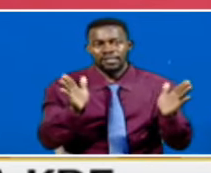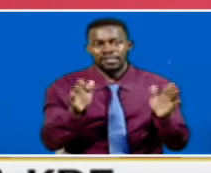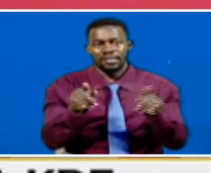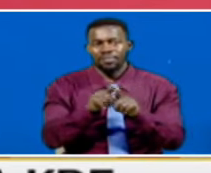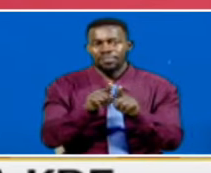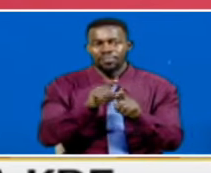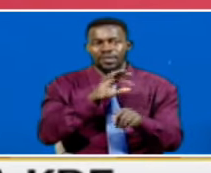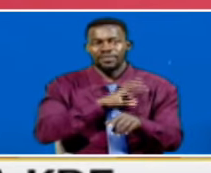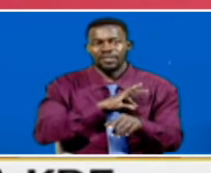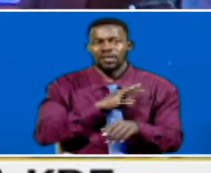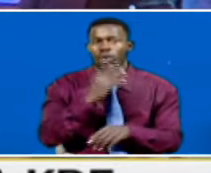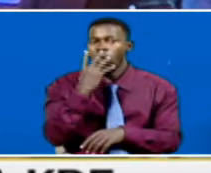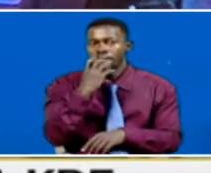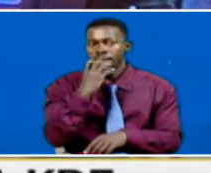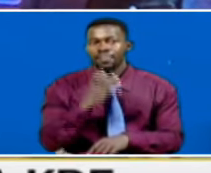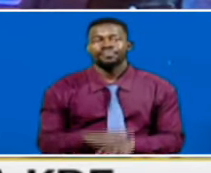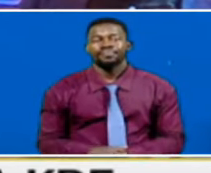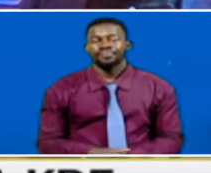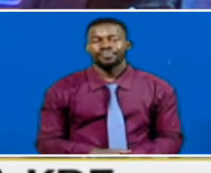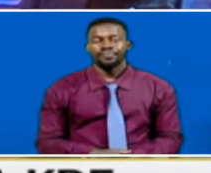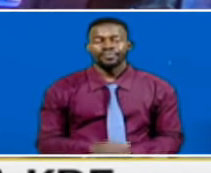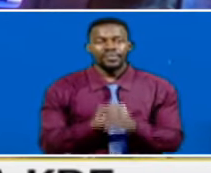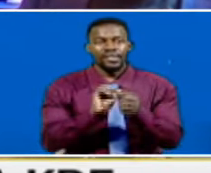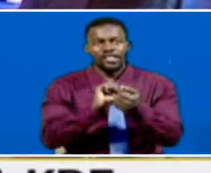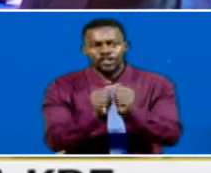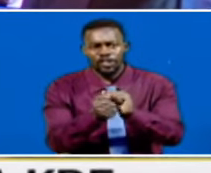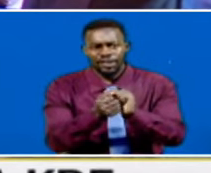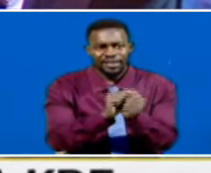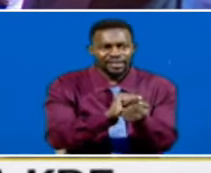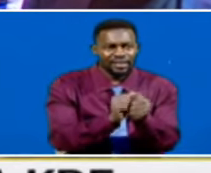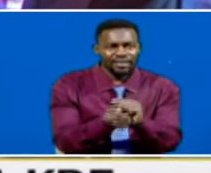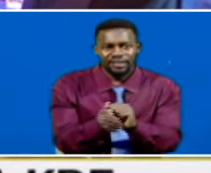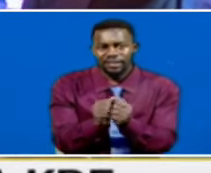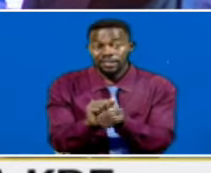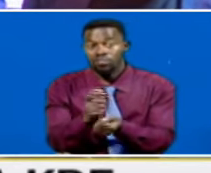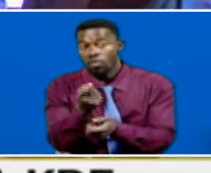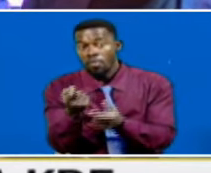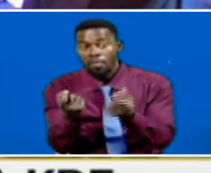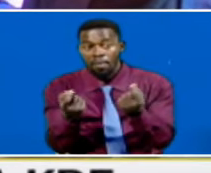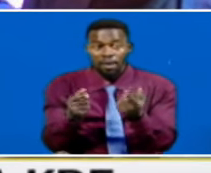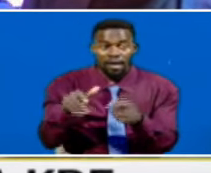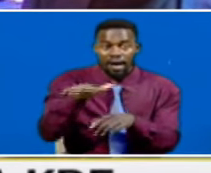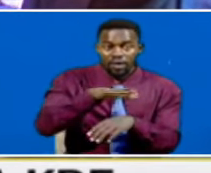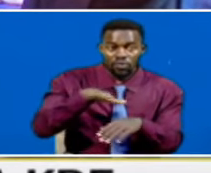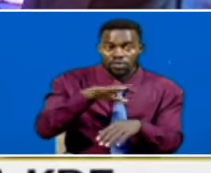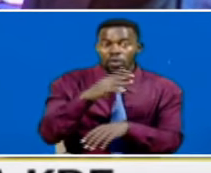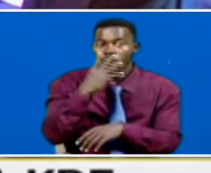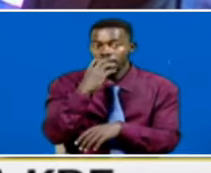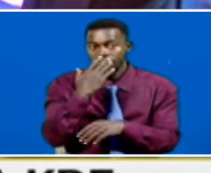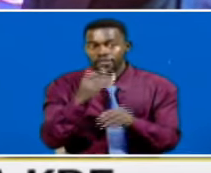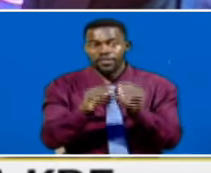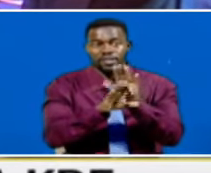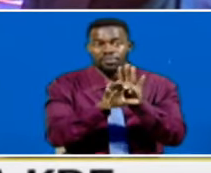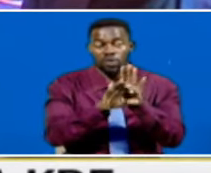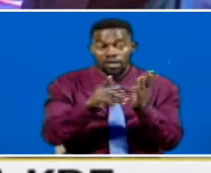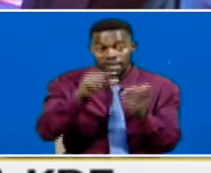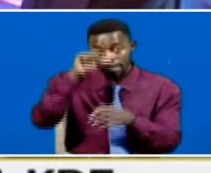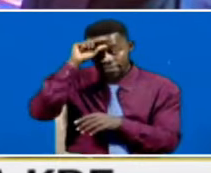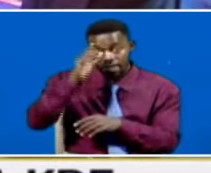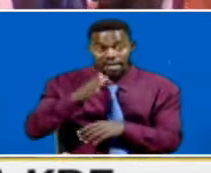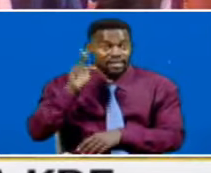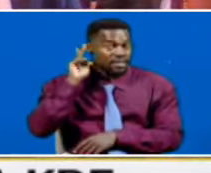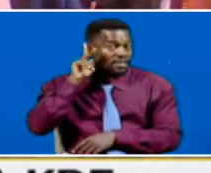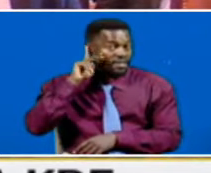party as ODM. Mabadiliko katika uongozi wa chama pia yalitangazwa. Gavana wa Kisii Simba